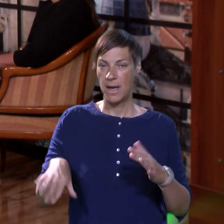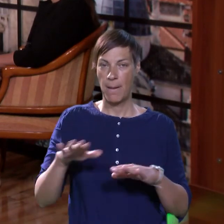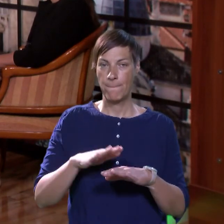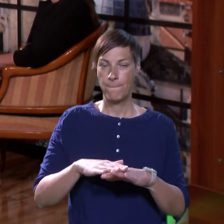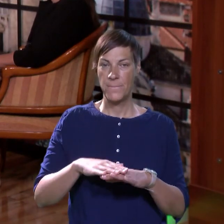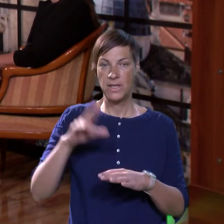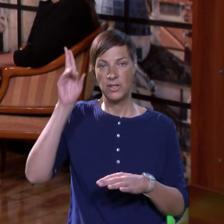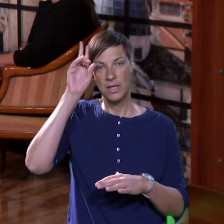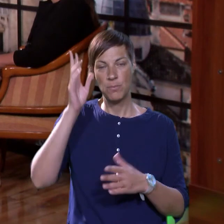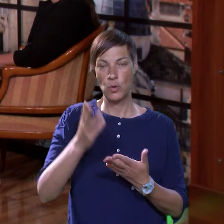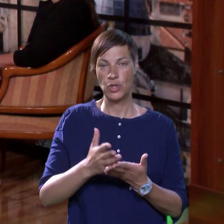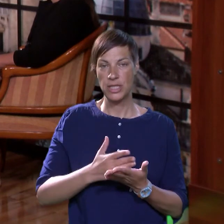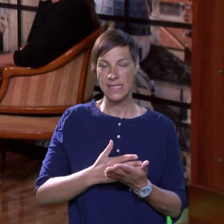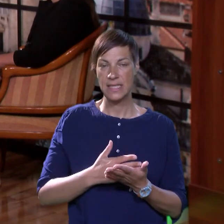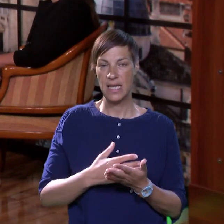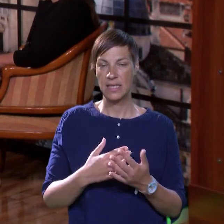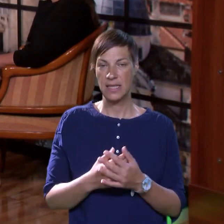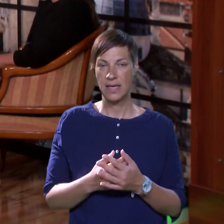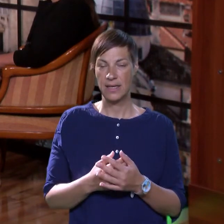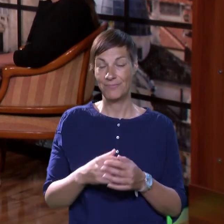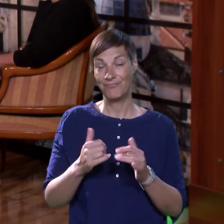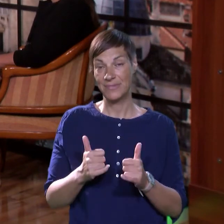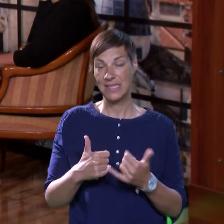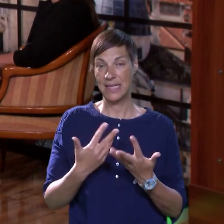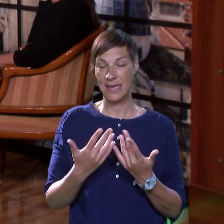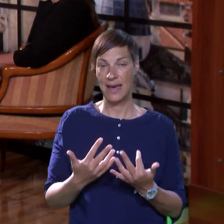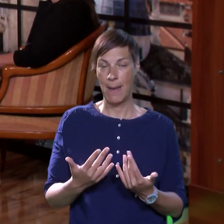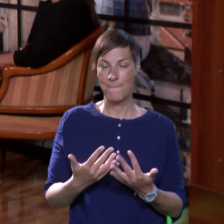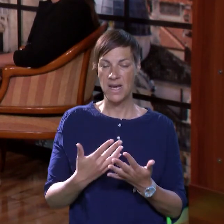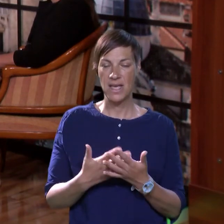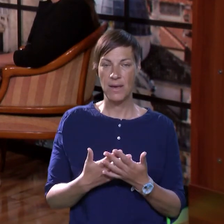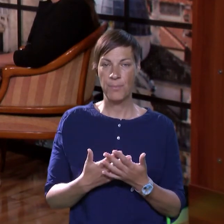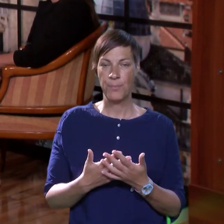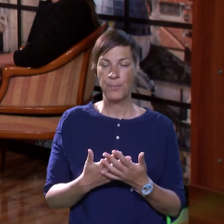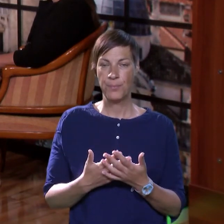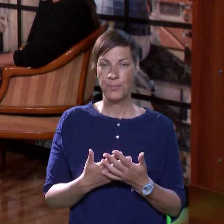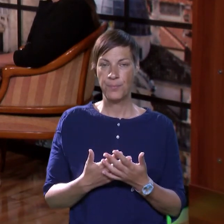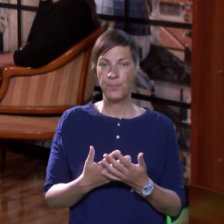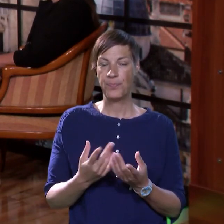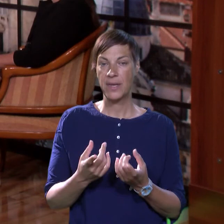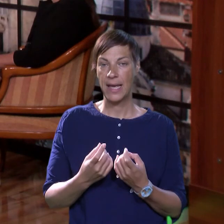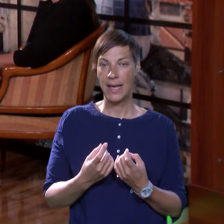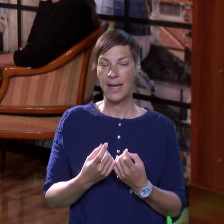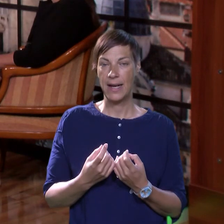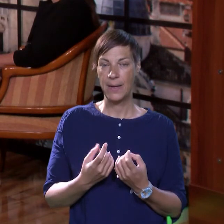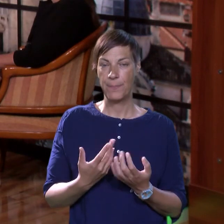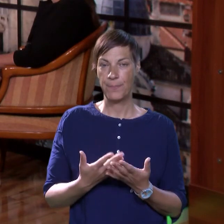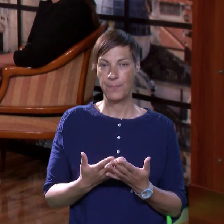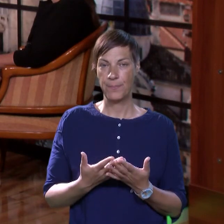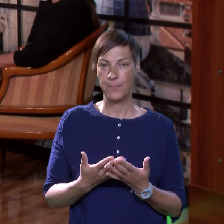brdo vam je tih mogućih zadataka i sad da ovdje ne idem previše u širinu, ali